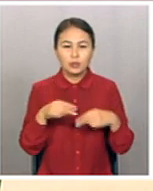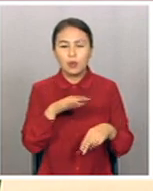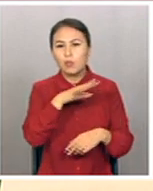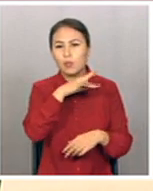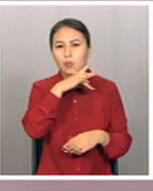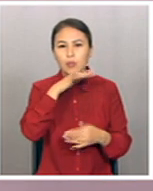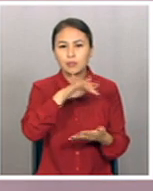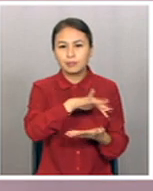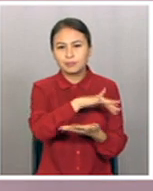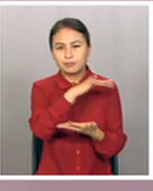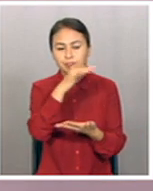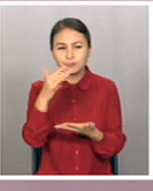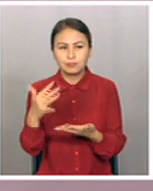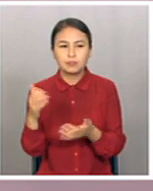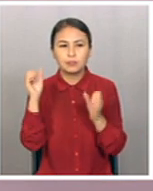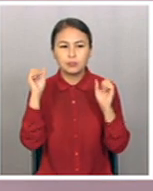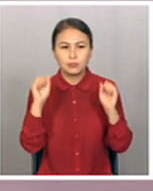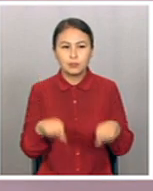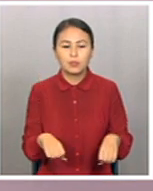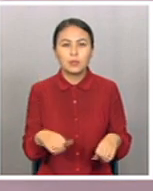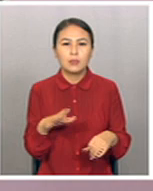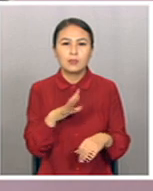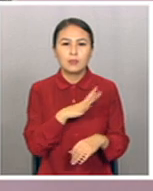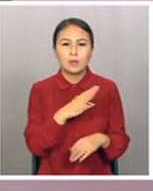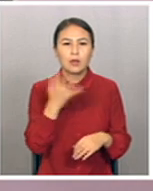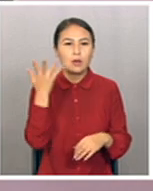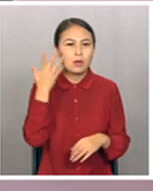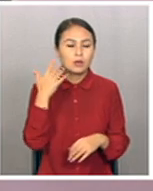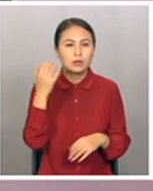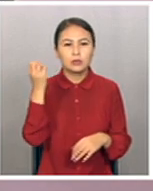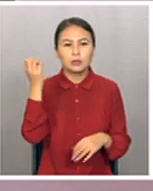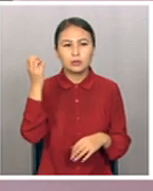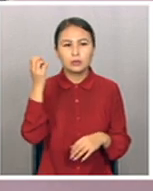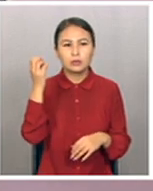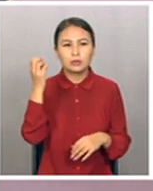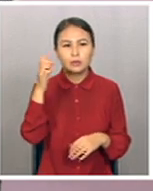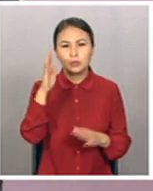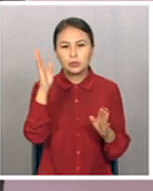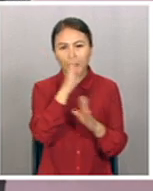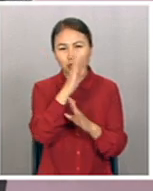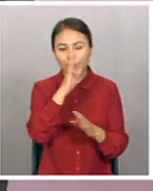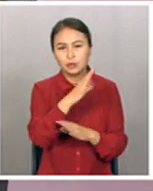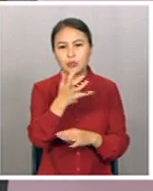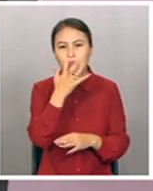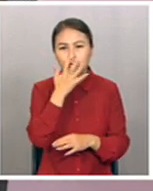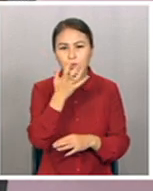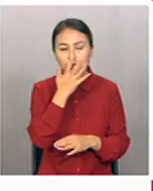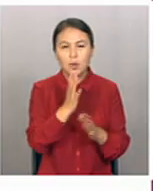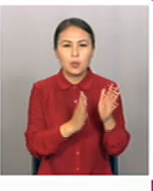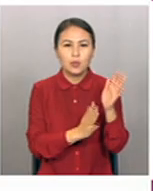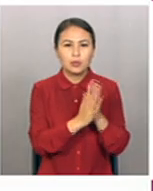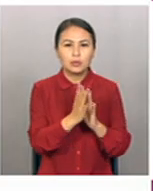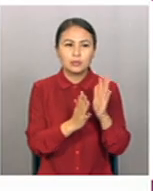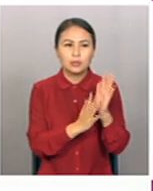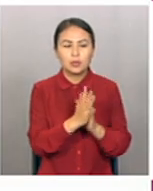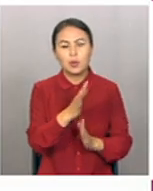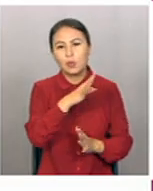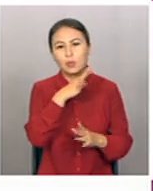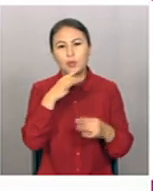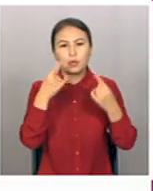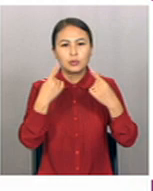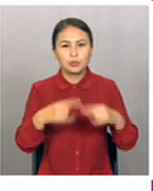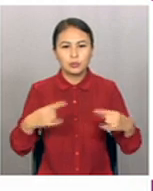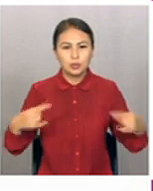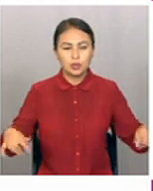жей алады. Себебі күн жылы, өсімдіктер көп өседі. Түрлі